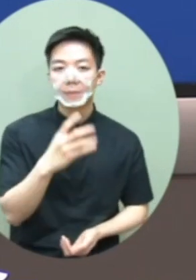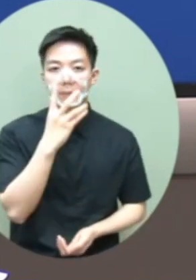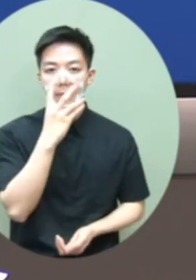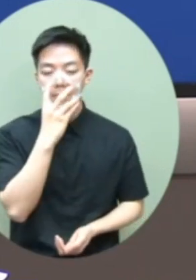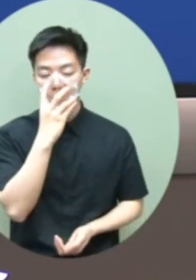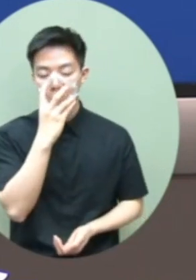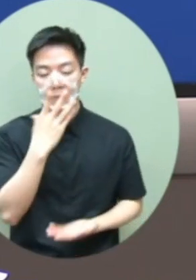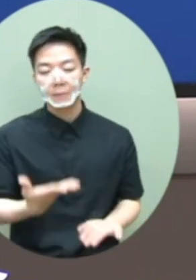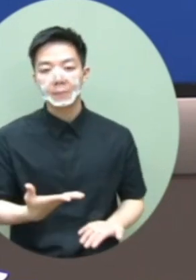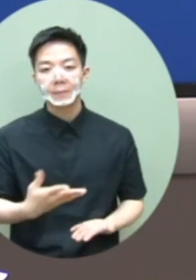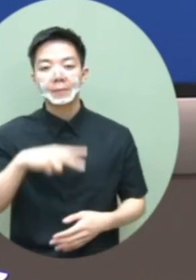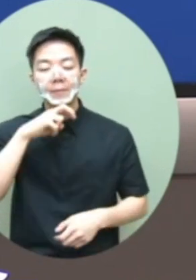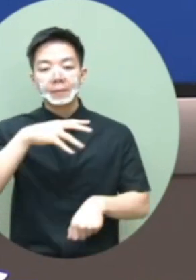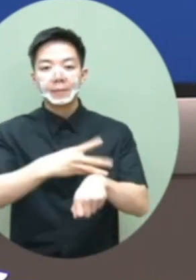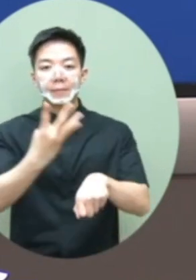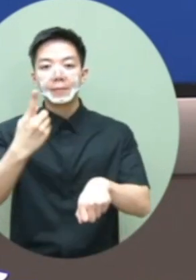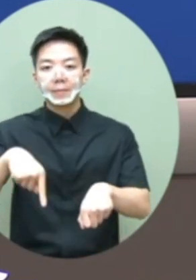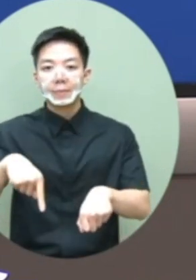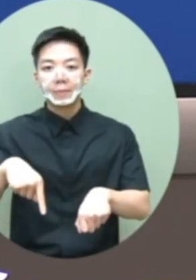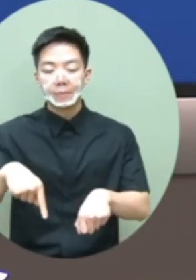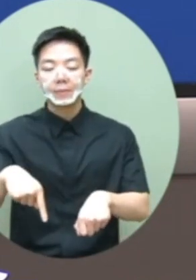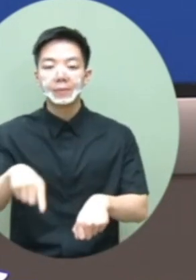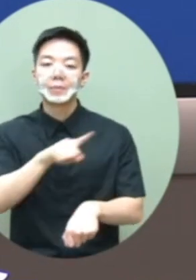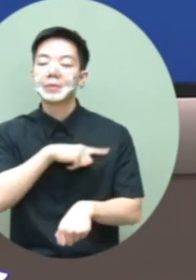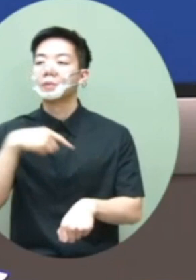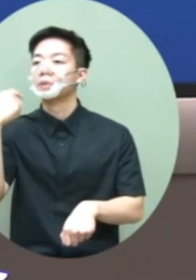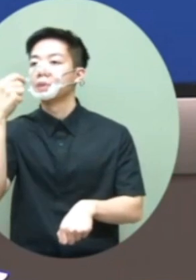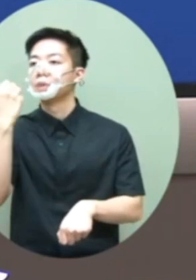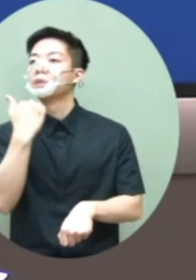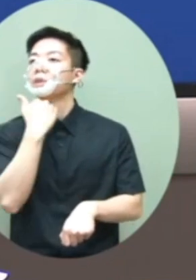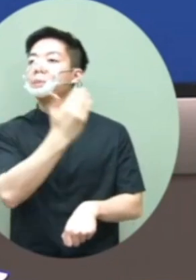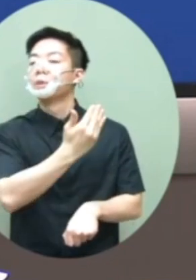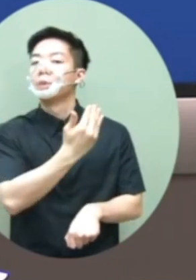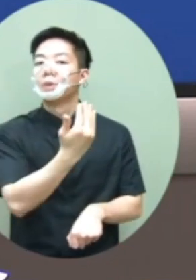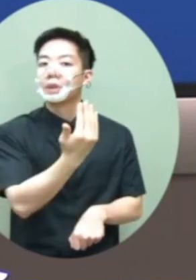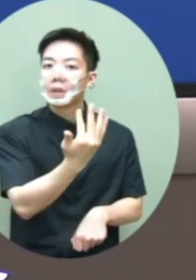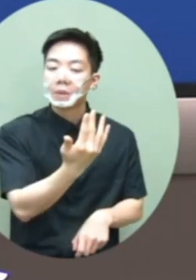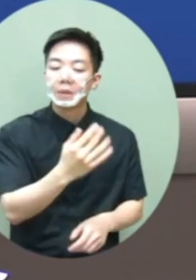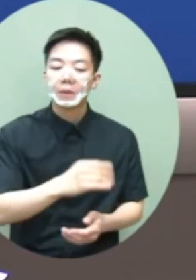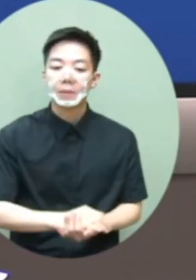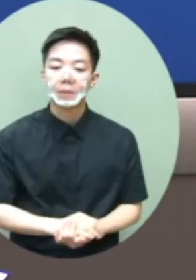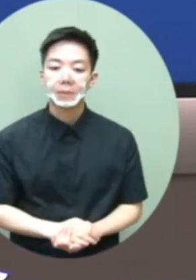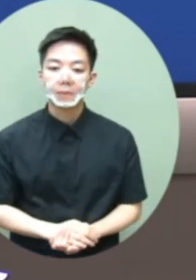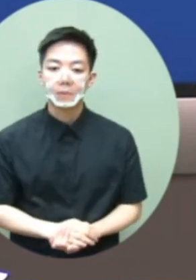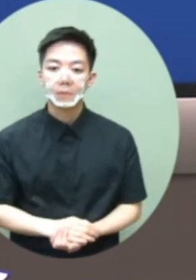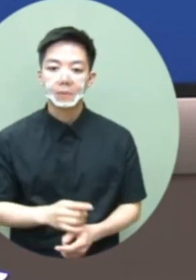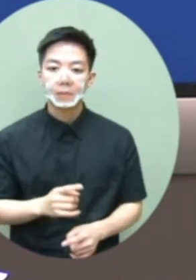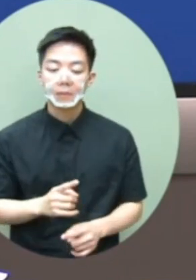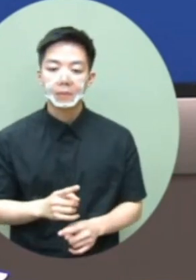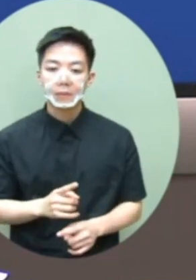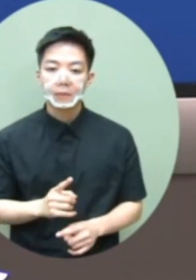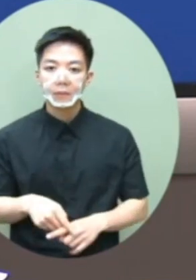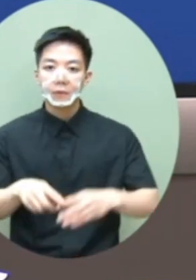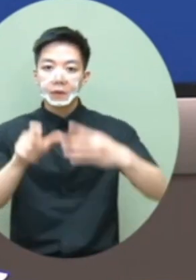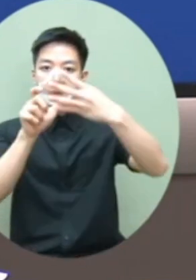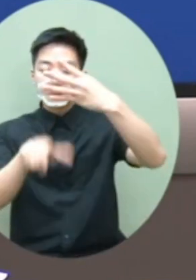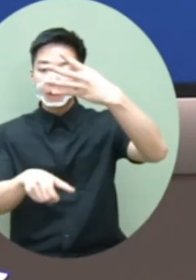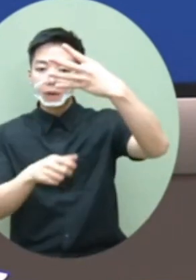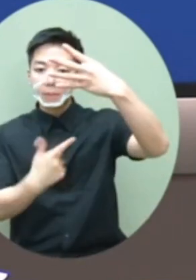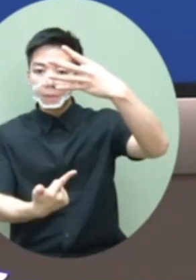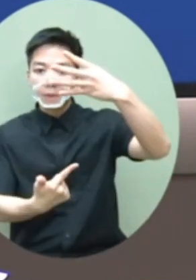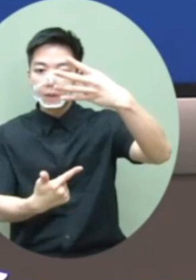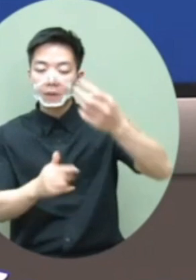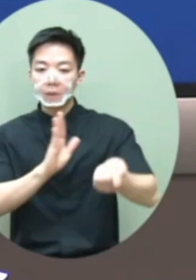速抗原測試成功情報的陽性個案未必是完全反映在4月8日做